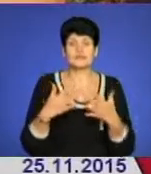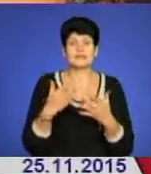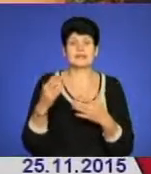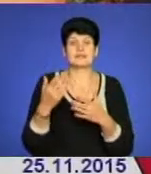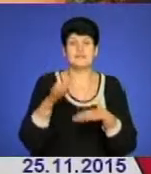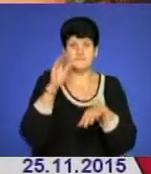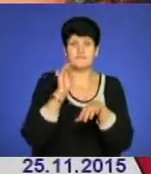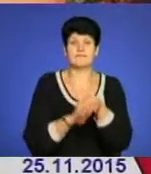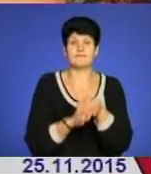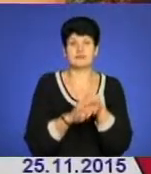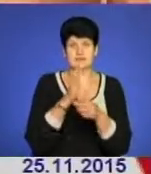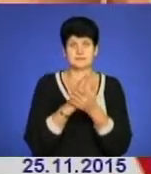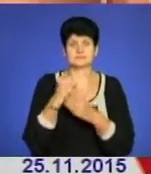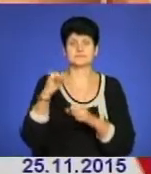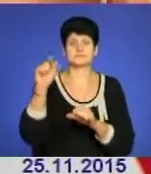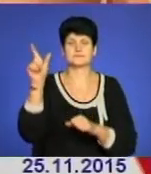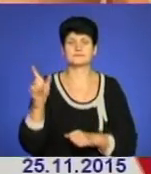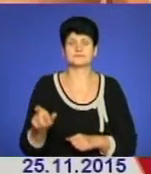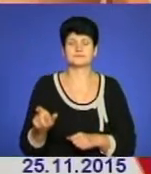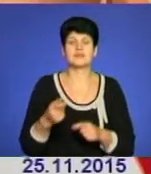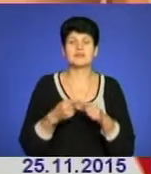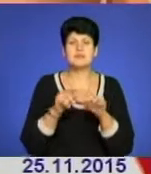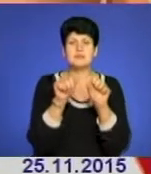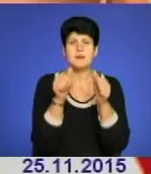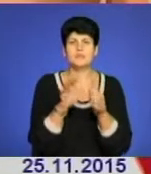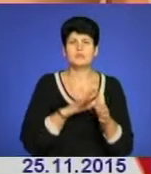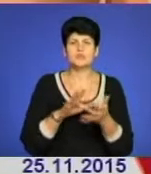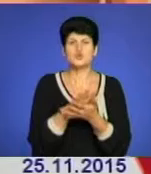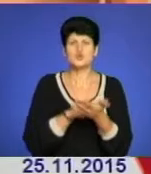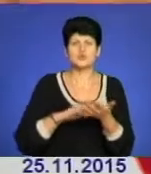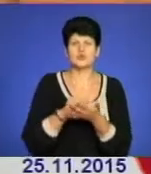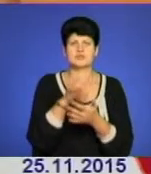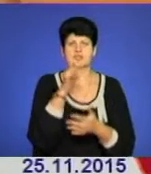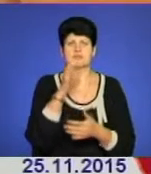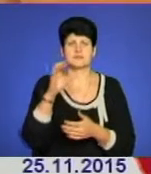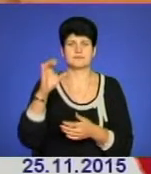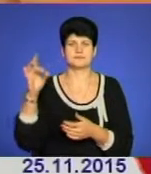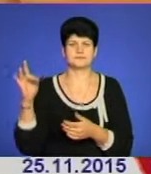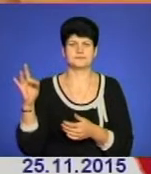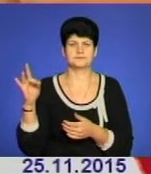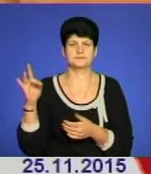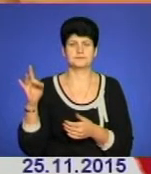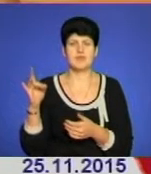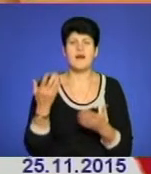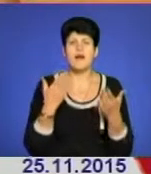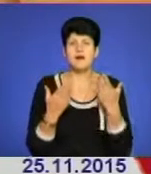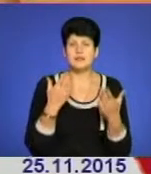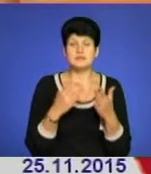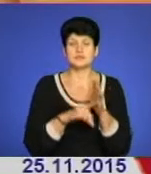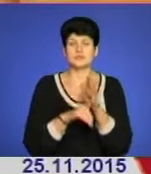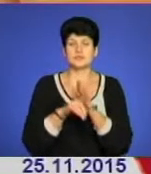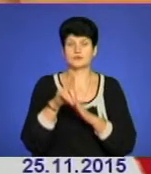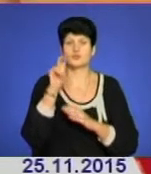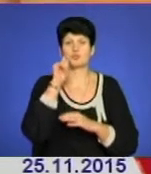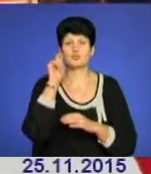де-юре, де-факто, вони вже герої. Чимало з цих пам'ятників були зруйновані за часів радянської влади. Проте із настанням